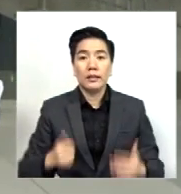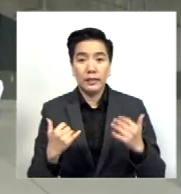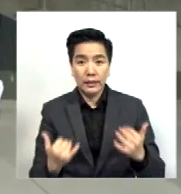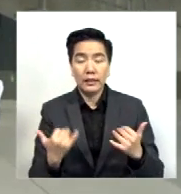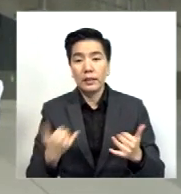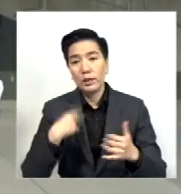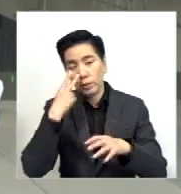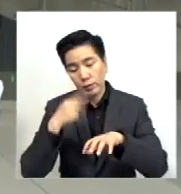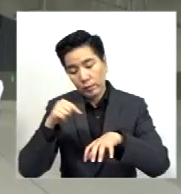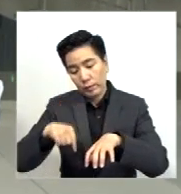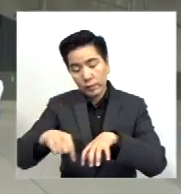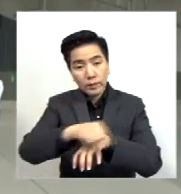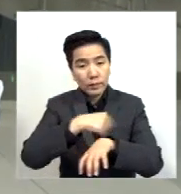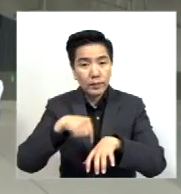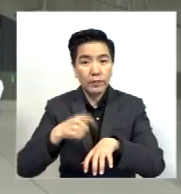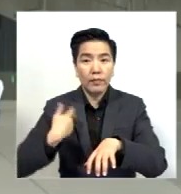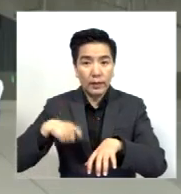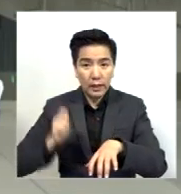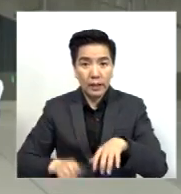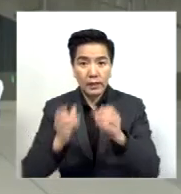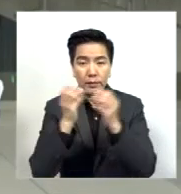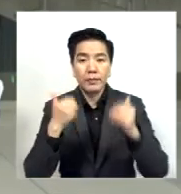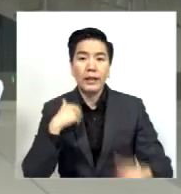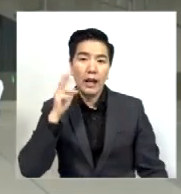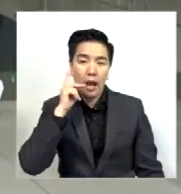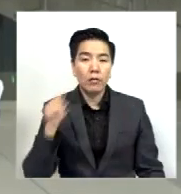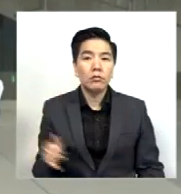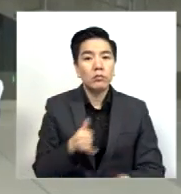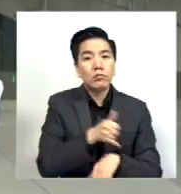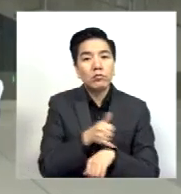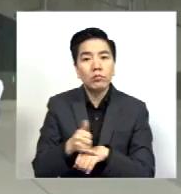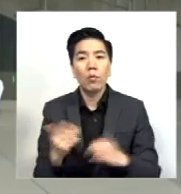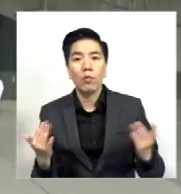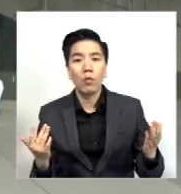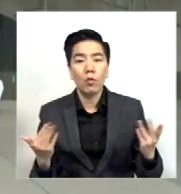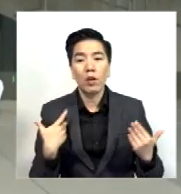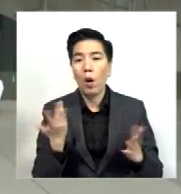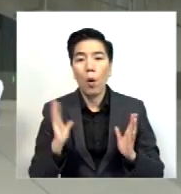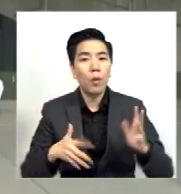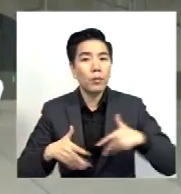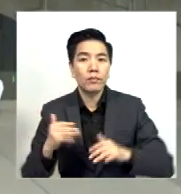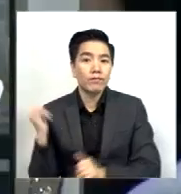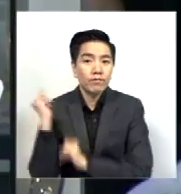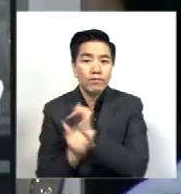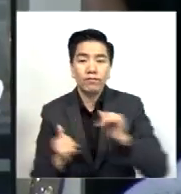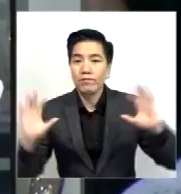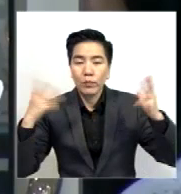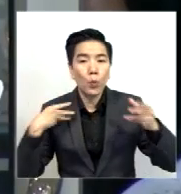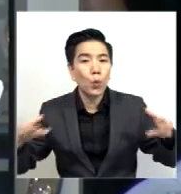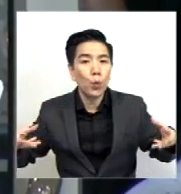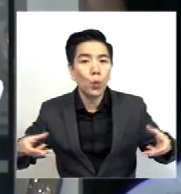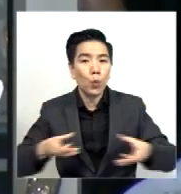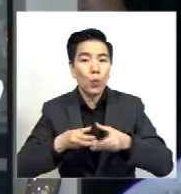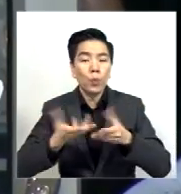วนบรรยากาศที่สำนักงานศาลรัฐธรรมนูญก็มีเพียงผู้สื่อข่าวมาเกาะติดสถานการณ์โดยไม่มีประชาชนที่สนับสนุนพรรคอนาคต